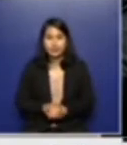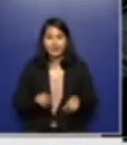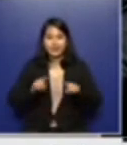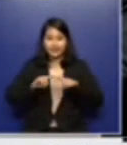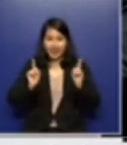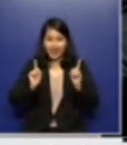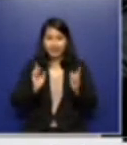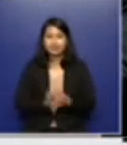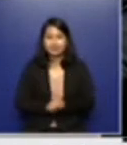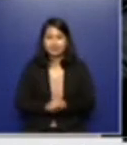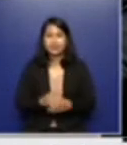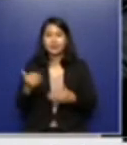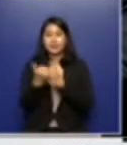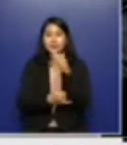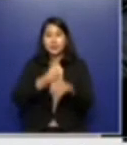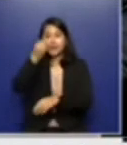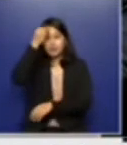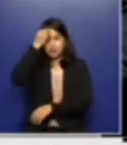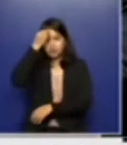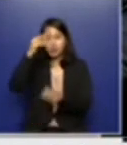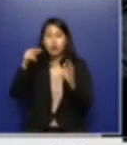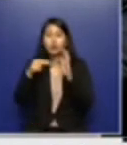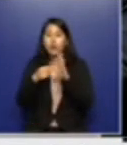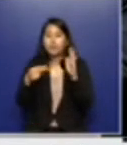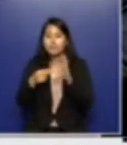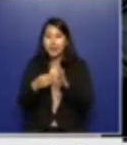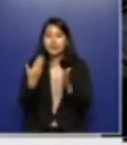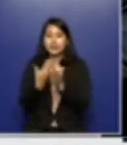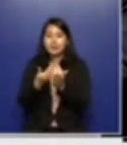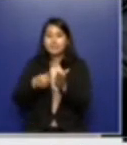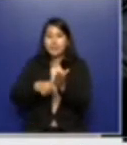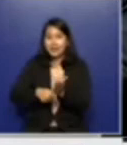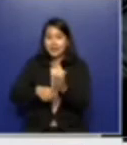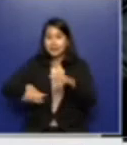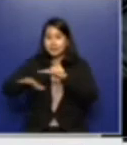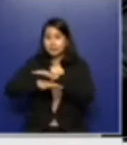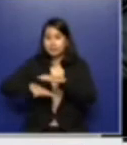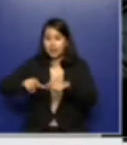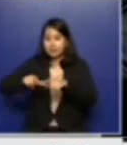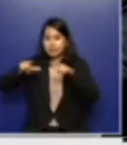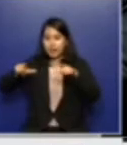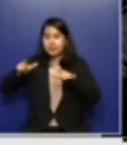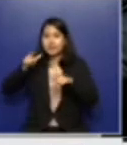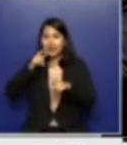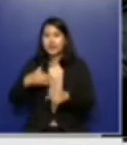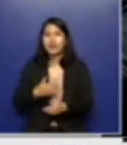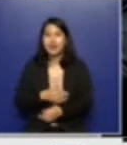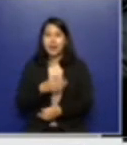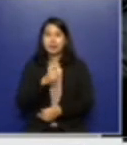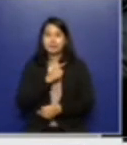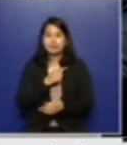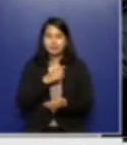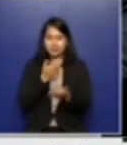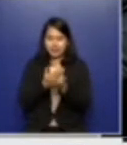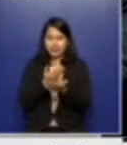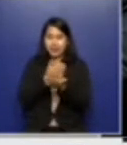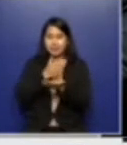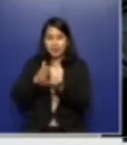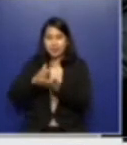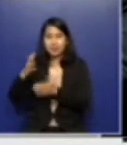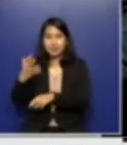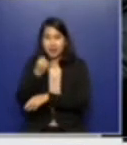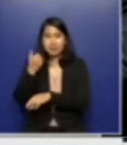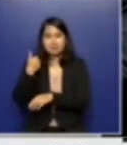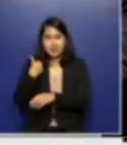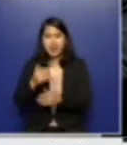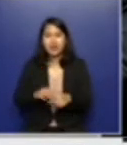ต่างค่ะเพราะว่าประเทศญี่ปุ่นมีฐานภาษีที่ใหญ่และเขาก็มีศักยภาพที่จะใช้หนี้คืนแต่สำหรับประเทศไทยค่ะเราไม่ได้มีศักยภา